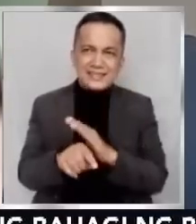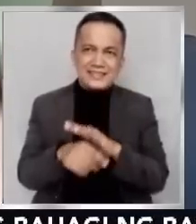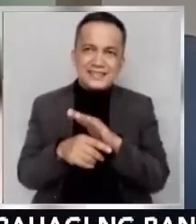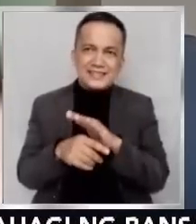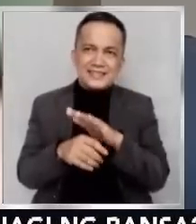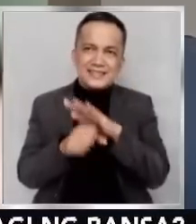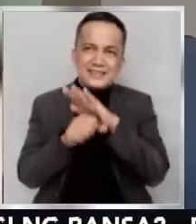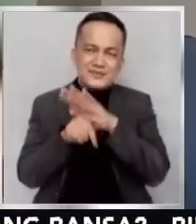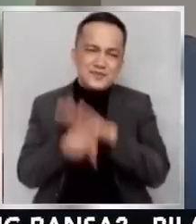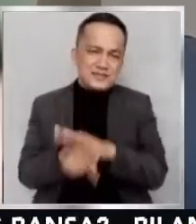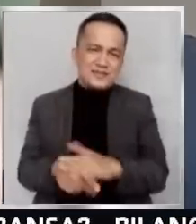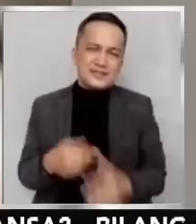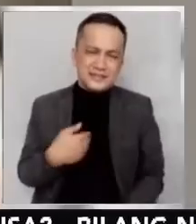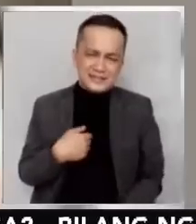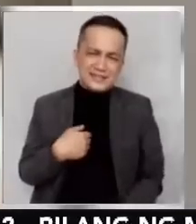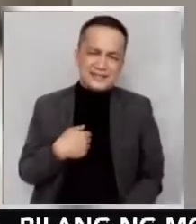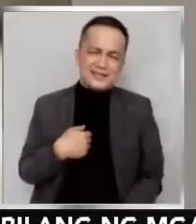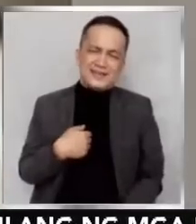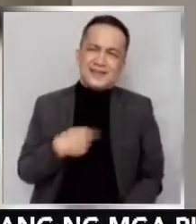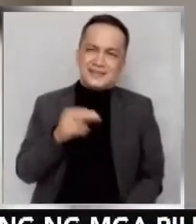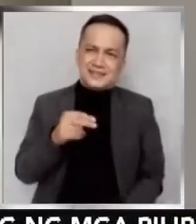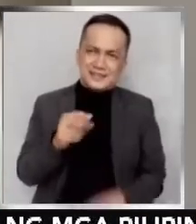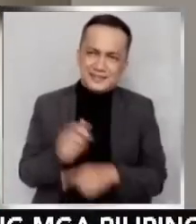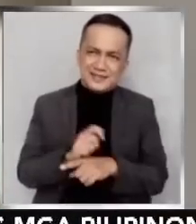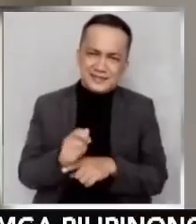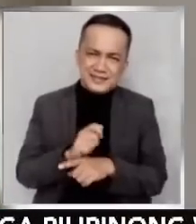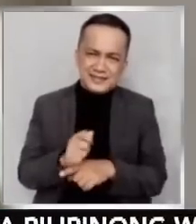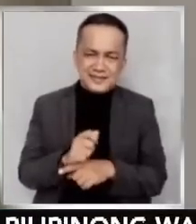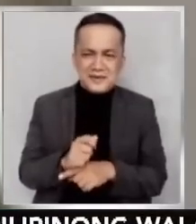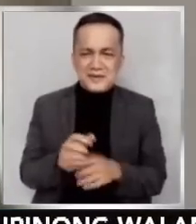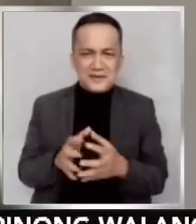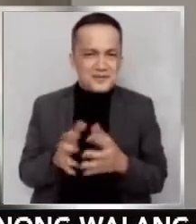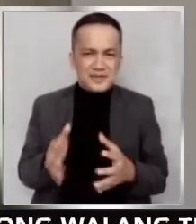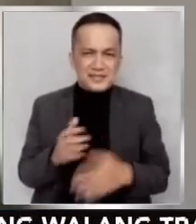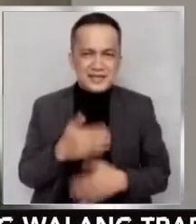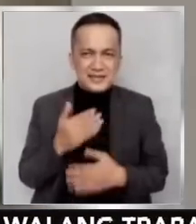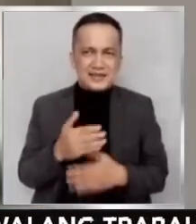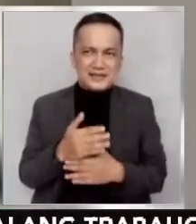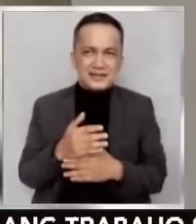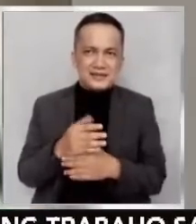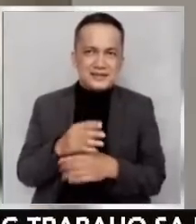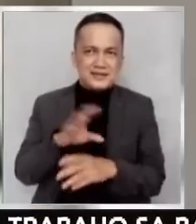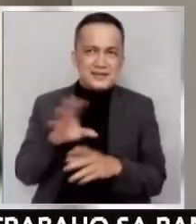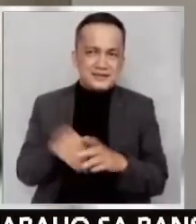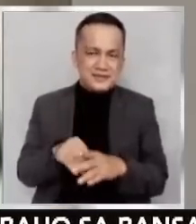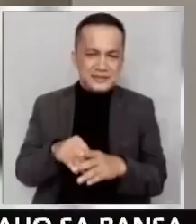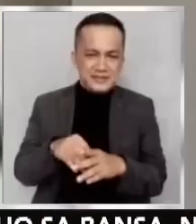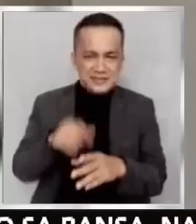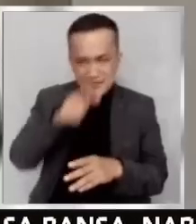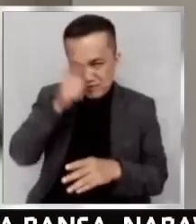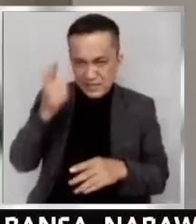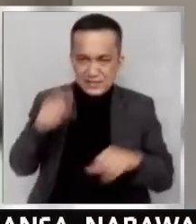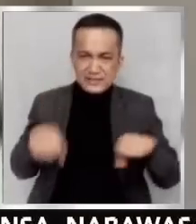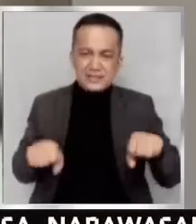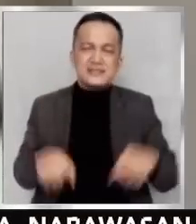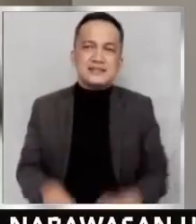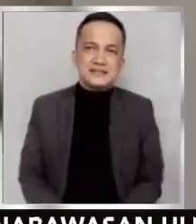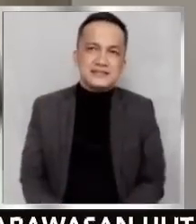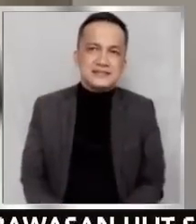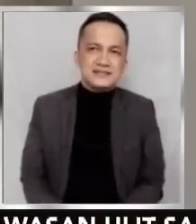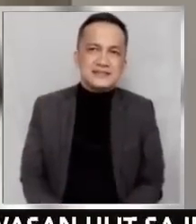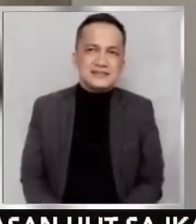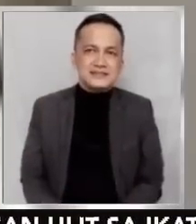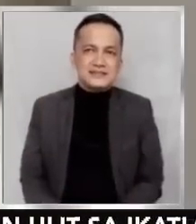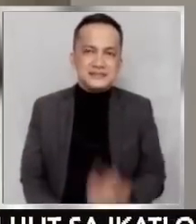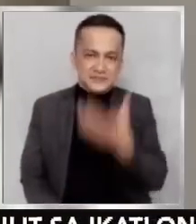So kailangan ko talaga mag-train. Super happy ako na maging part ako ng Black Rider. And maganda yung